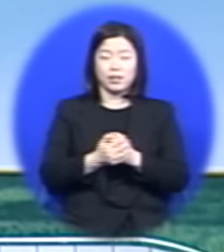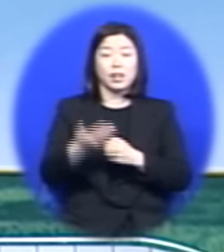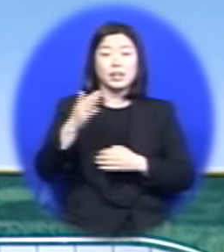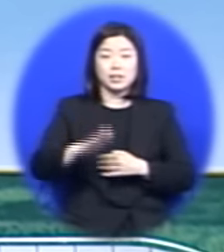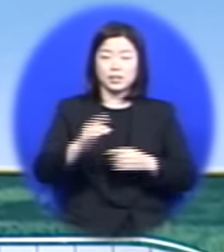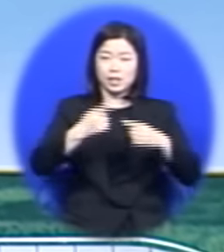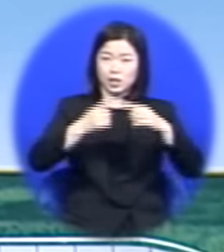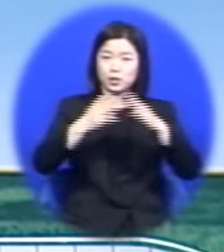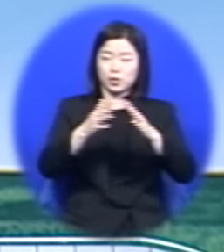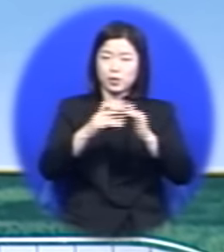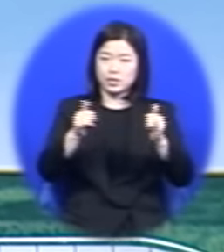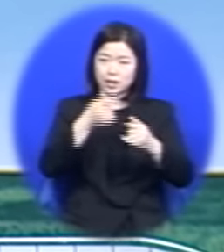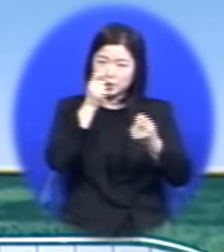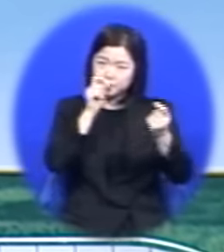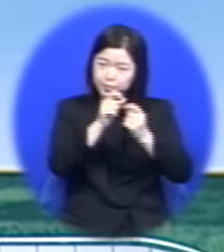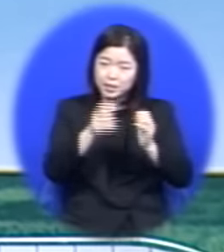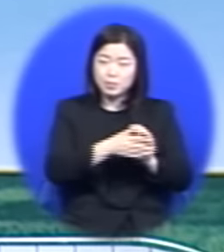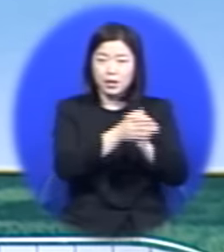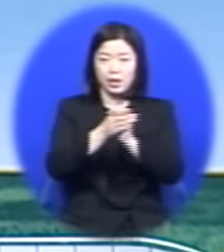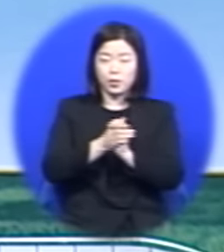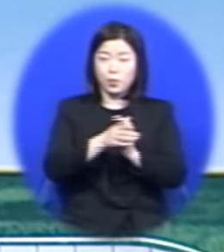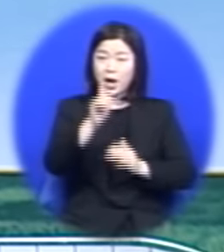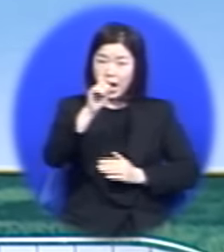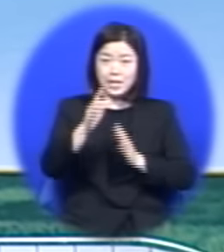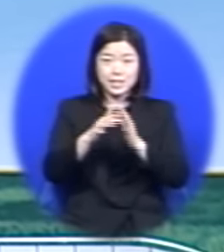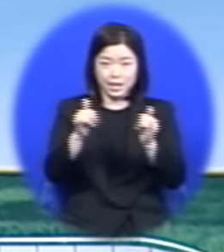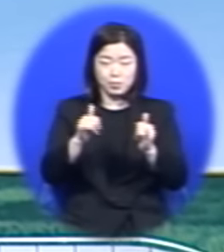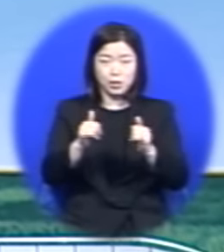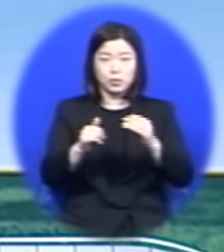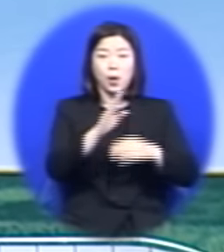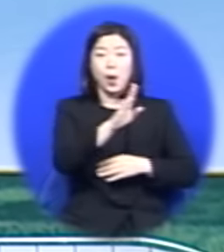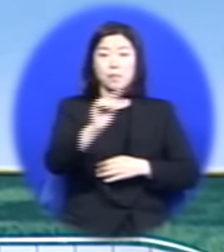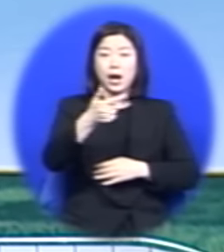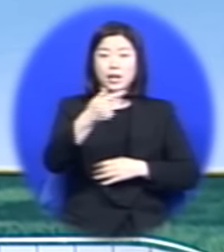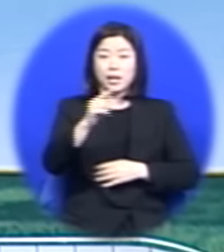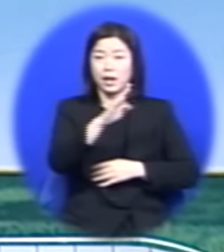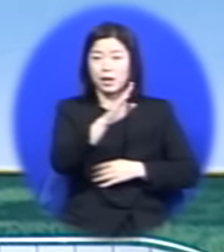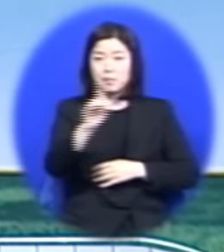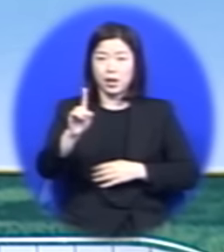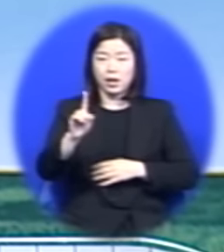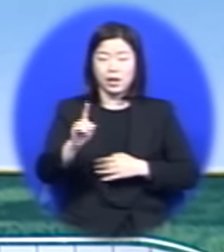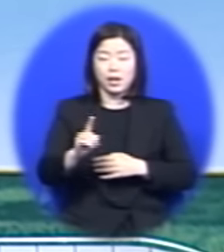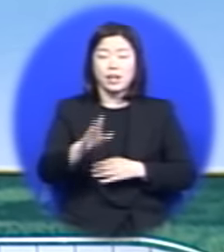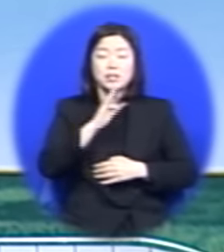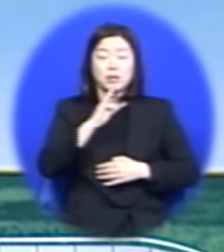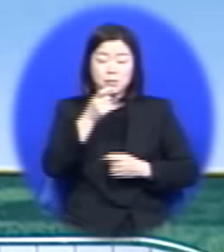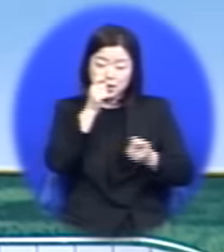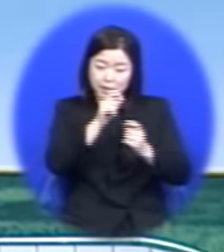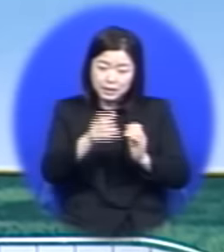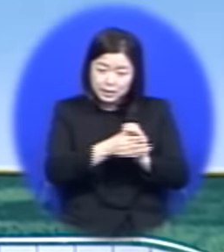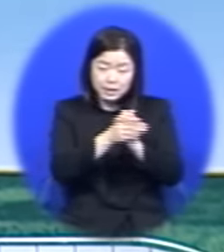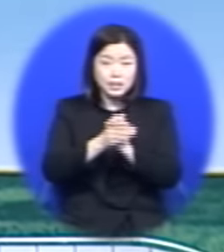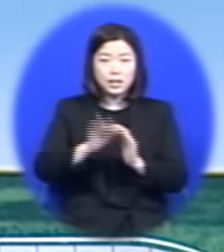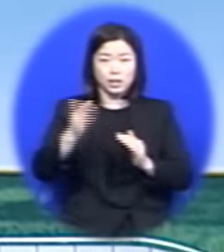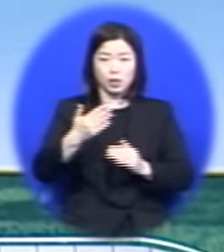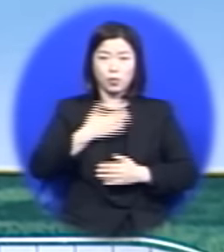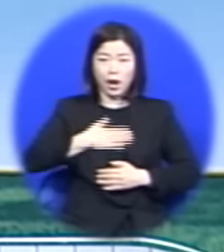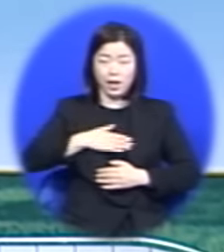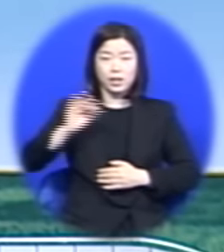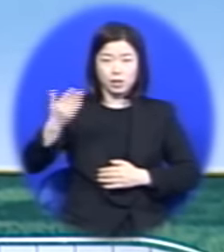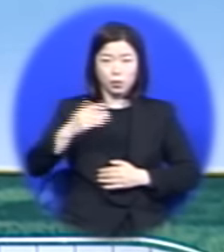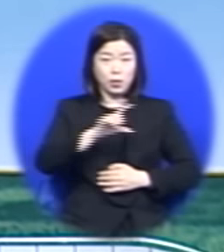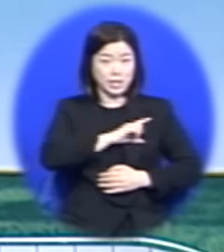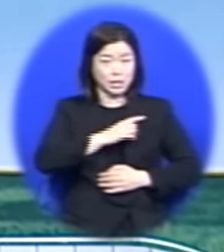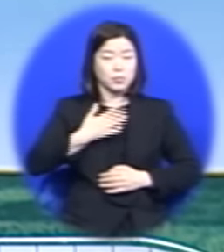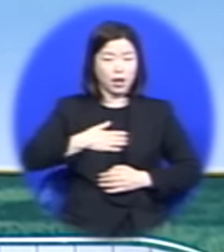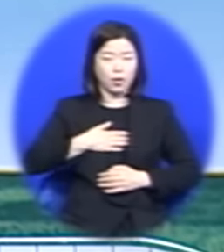그런데 교인들을 친하게 알게 되고 한 사람이라도 바나바와 정말 친하게 되고 알게 되고 이름도 알게